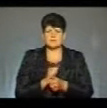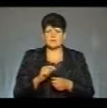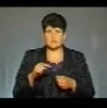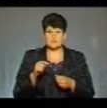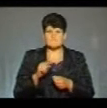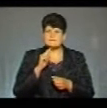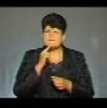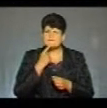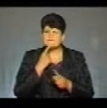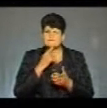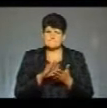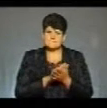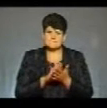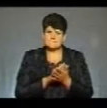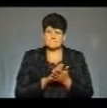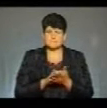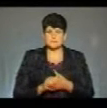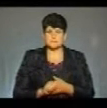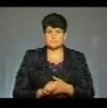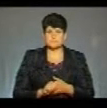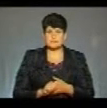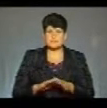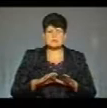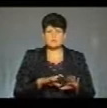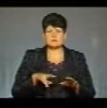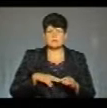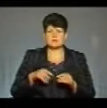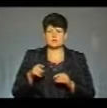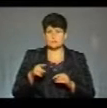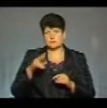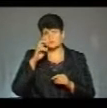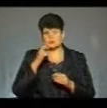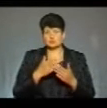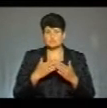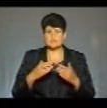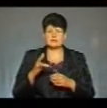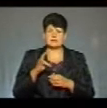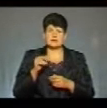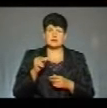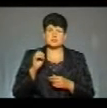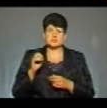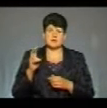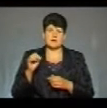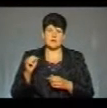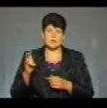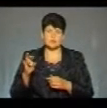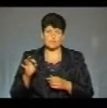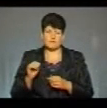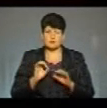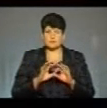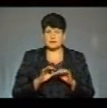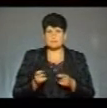дуже важка, дуже тяжко вона піддається. Заступник директора Тернопільського краєзнавчого музею Наталія Чеканова розповіла, на